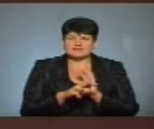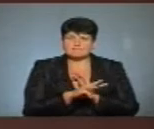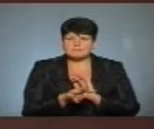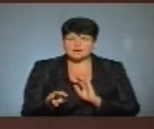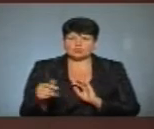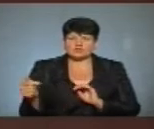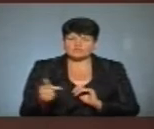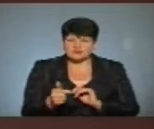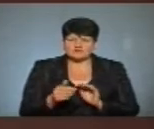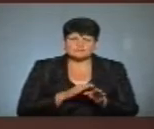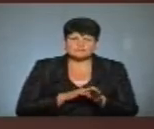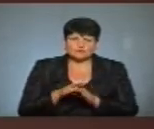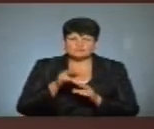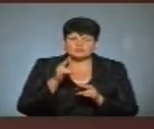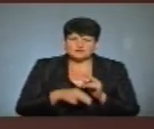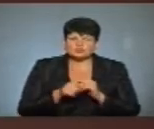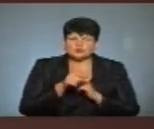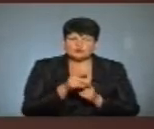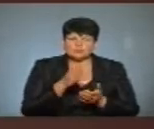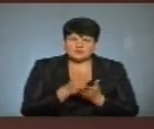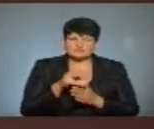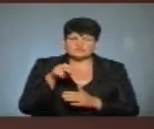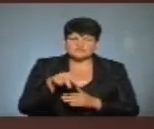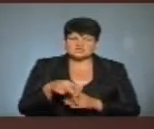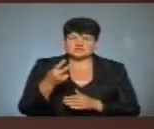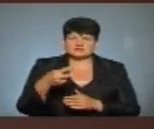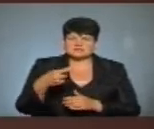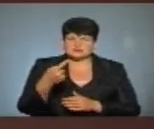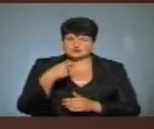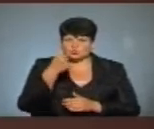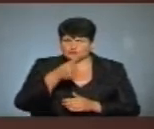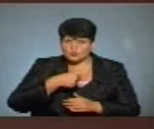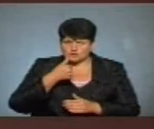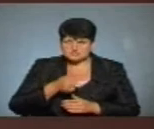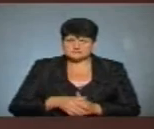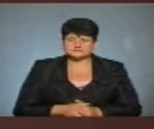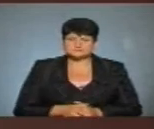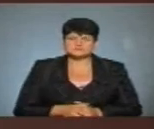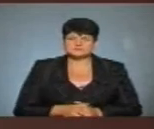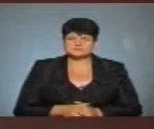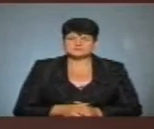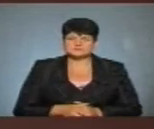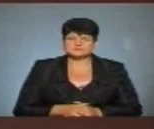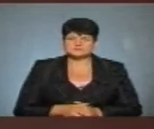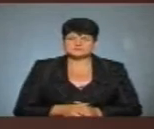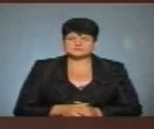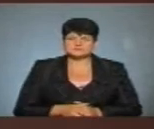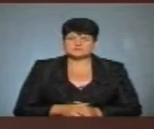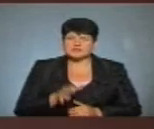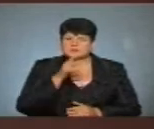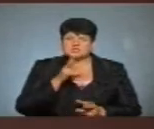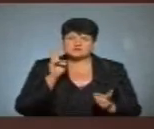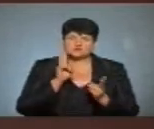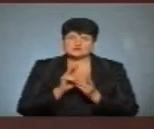гривень. Повністю завершити його мають у 2021 році, повідомив Володимир Зеленський. Під час зустрічі